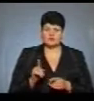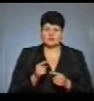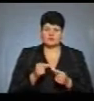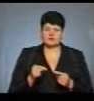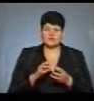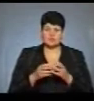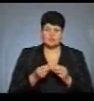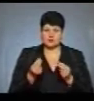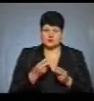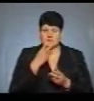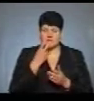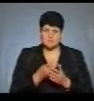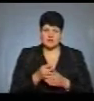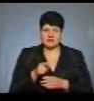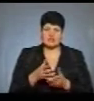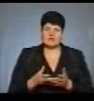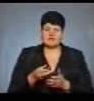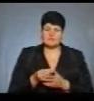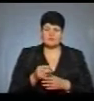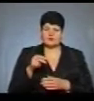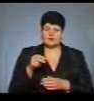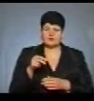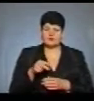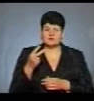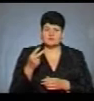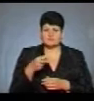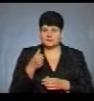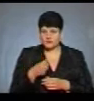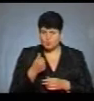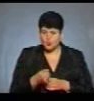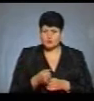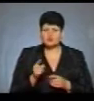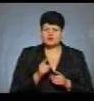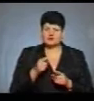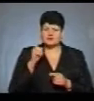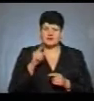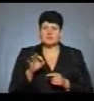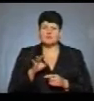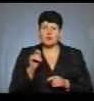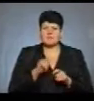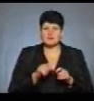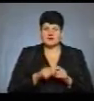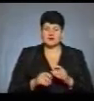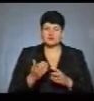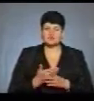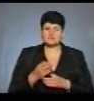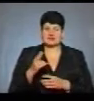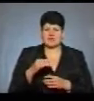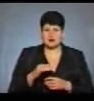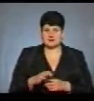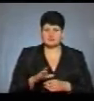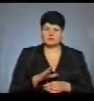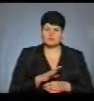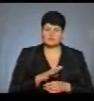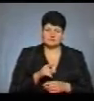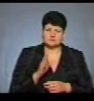сума коштів, передбачена на їх виплату у 2020 році. Що відомо про перевірки субсидіантів? Чи відбуваються вони